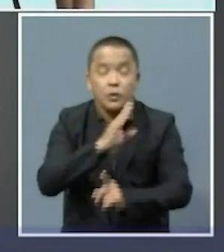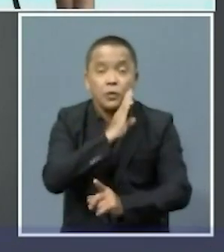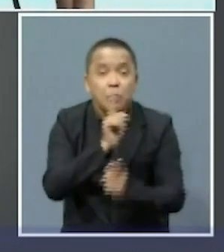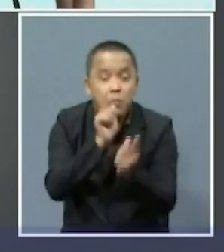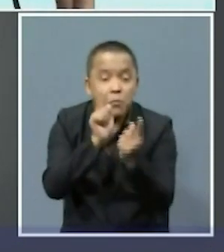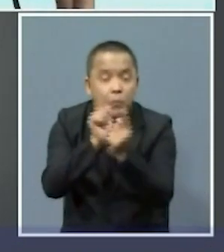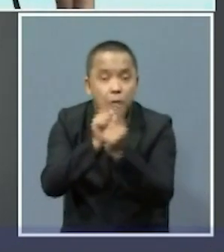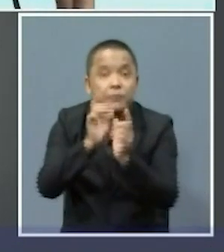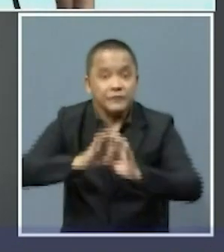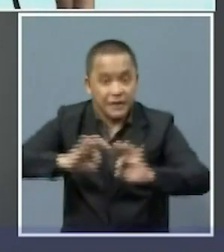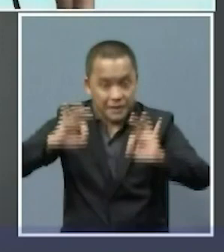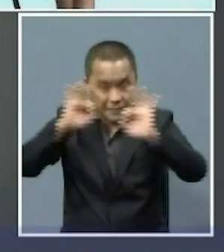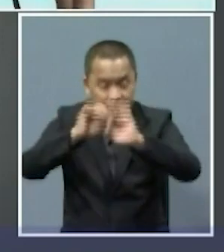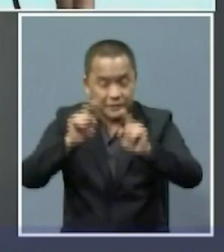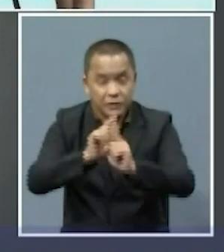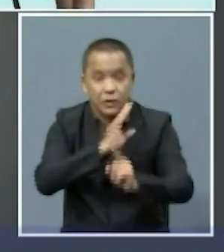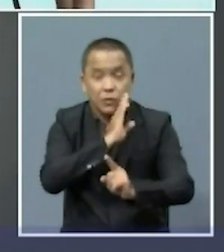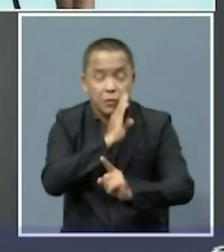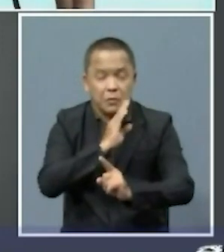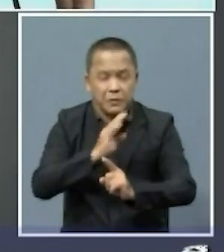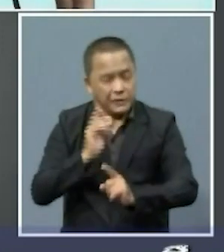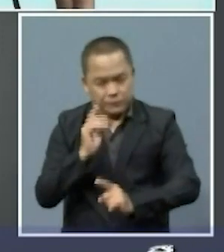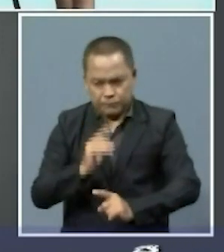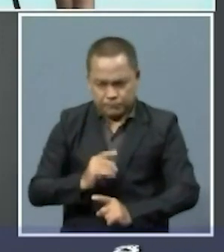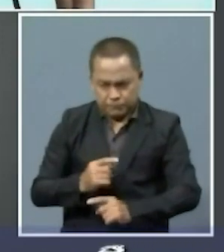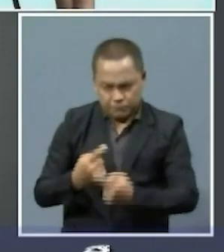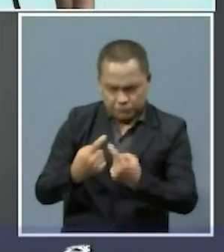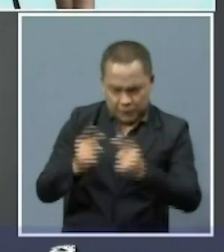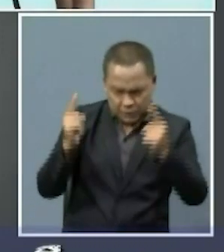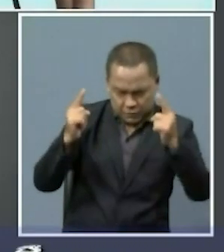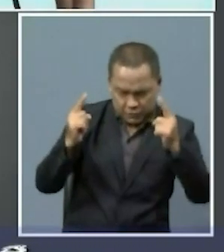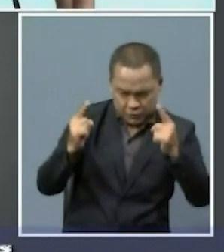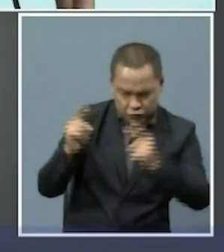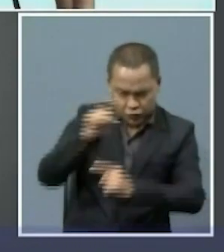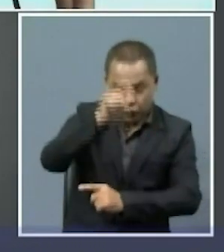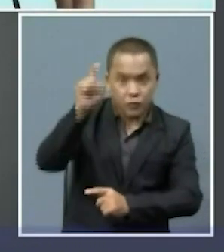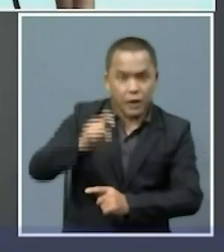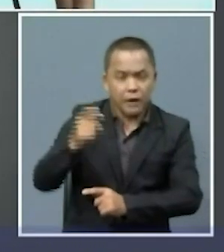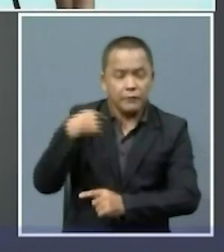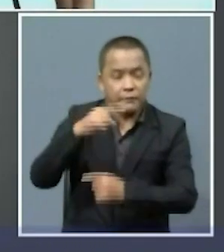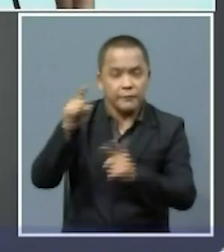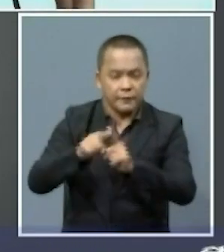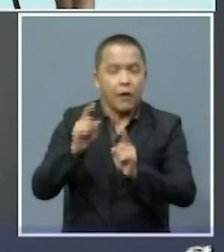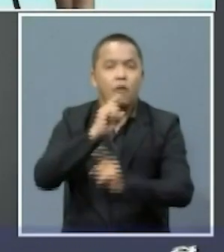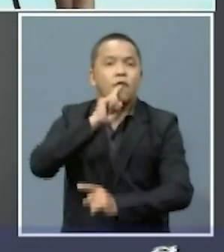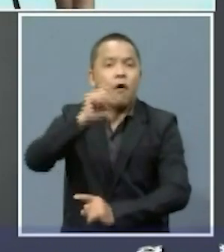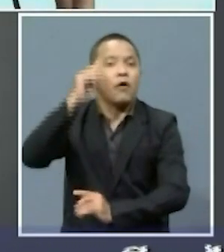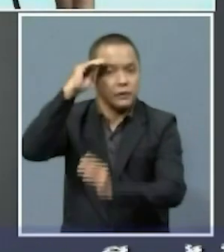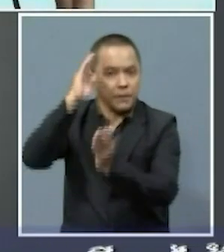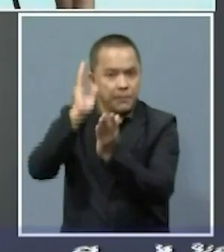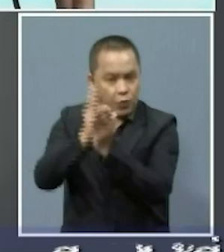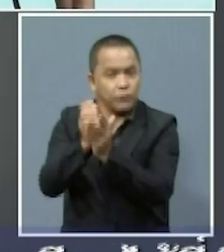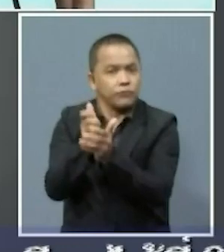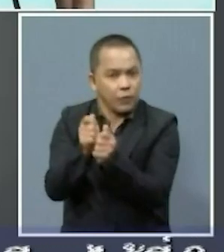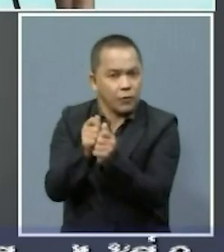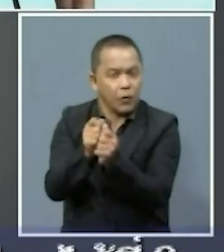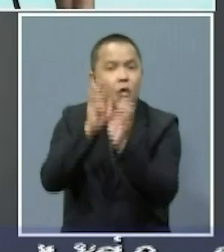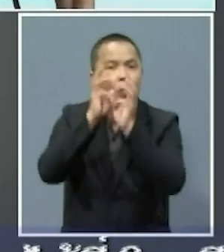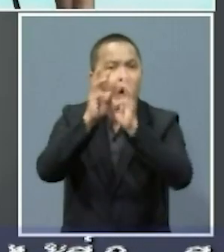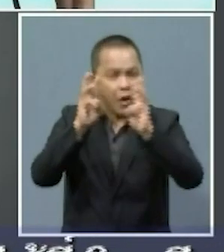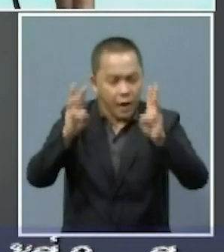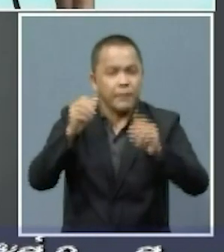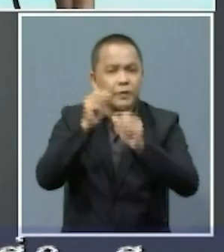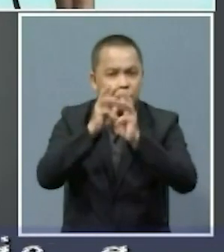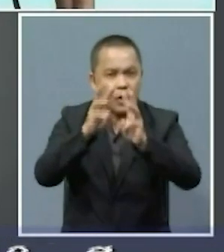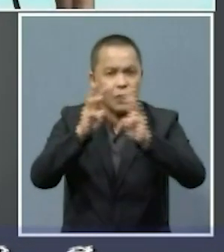มเจอสิ่งสำคัญค่ะพอเกิดความเอ๊ะไม่มั่นใจเกิดความสงสัยแล้วเนี่ยต้องแจ้งความออนไลน์บนเว็บไซ